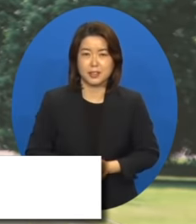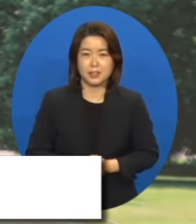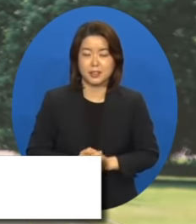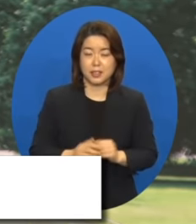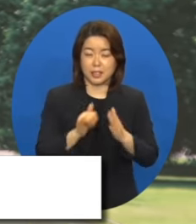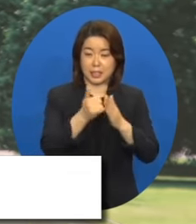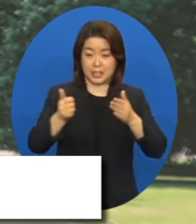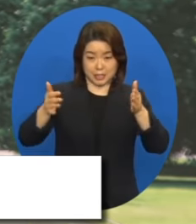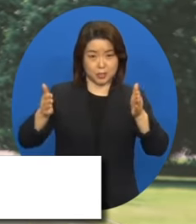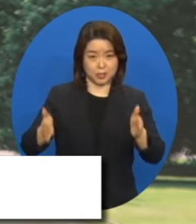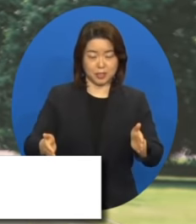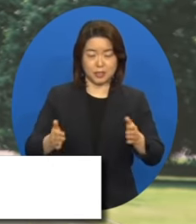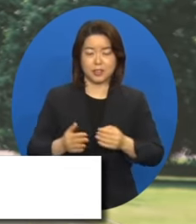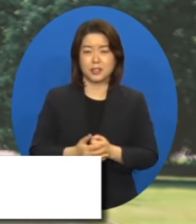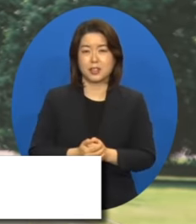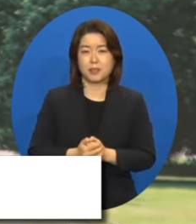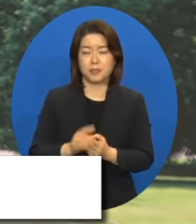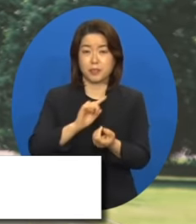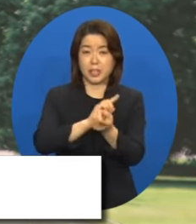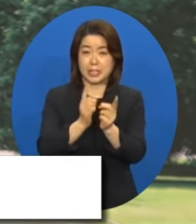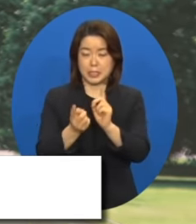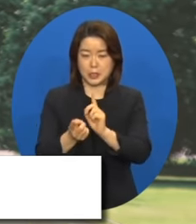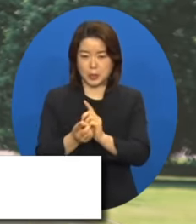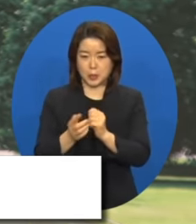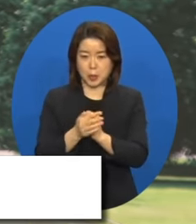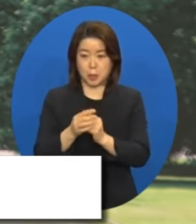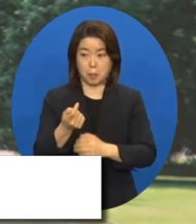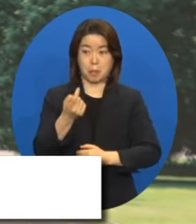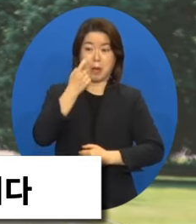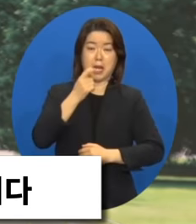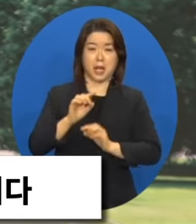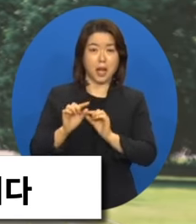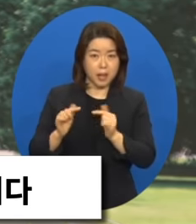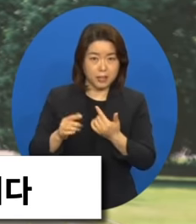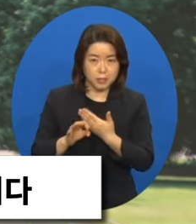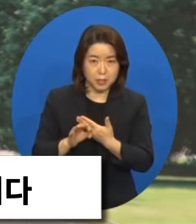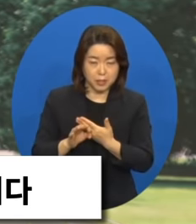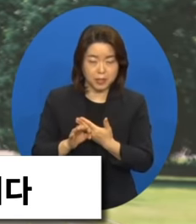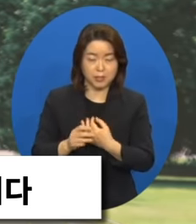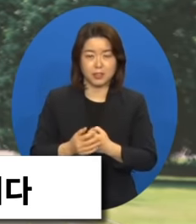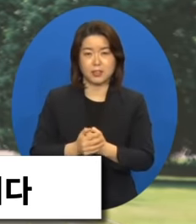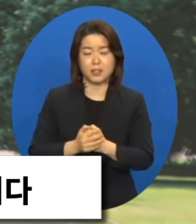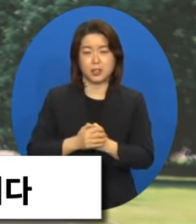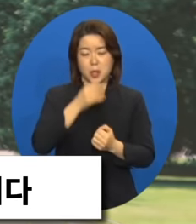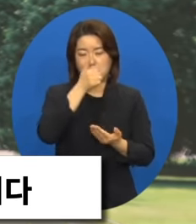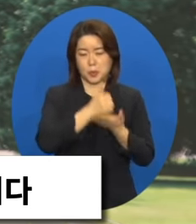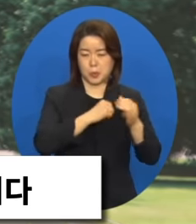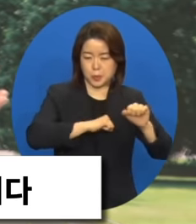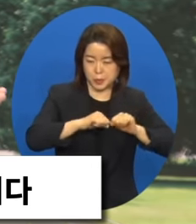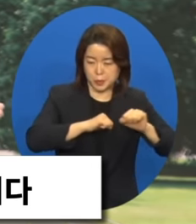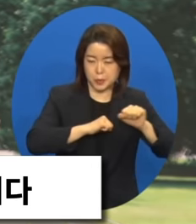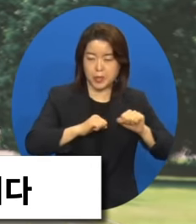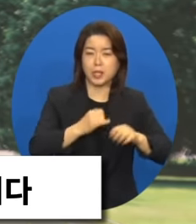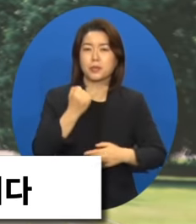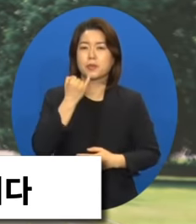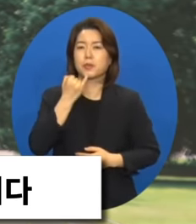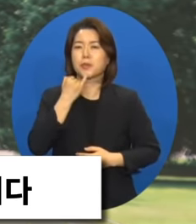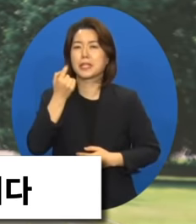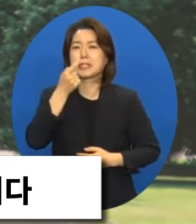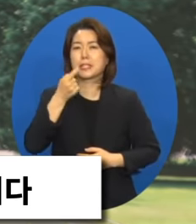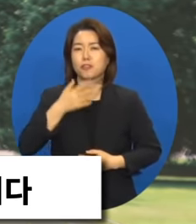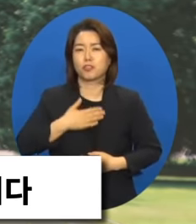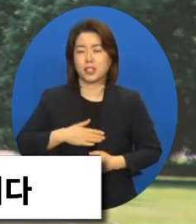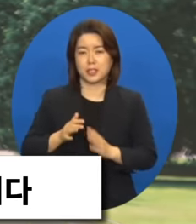가족 사이에 서로 들키지만 않으면 그러면 죄 짓고 살아도 괜찮은 줄 아는